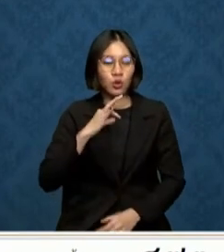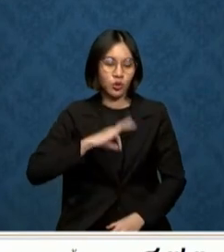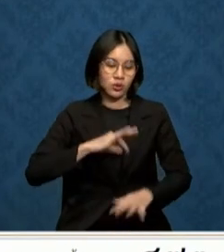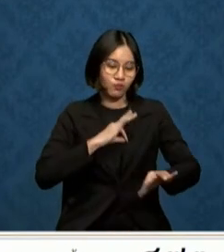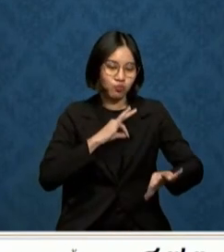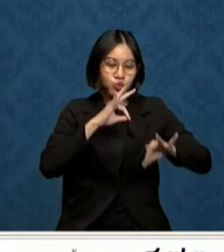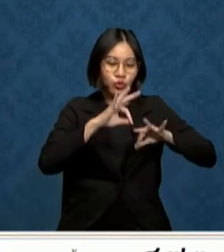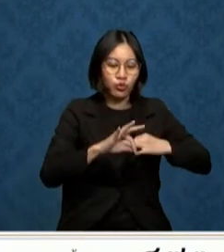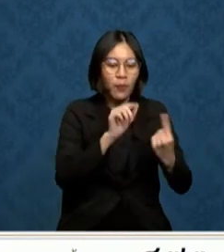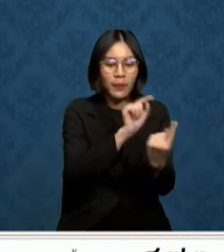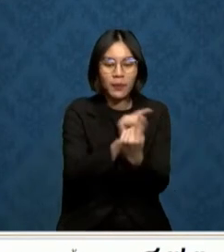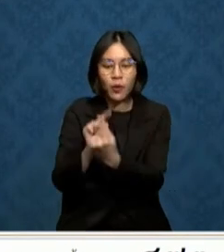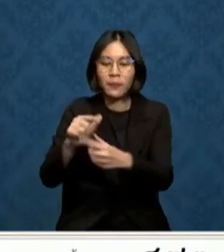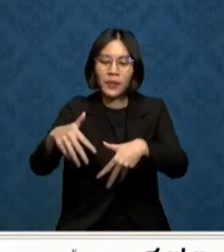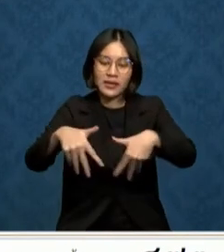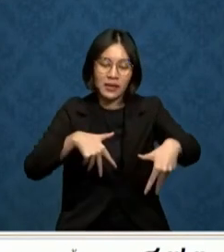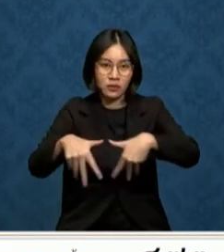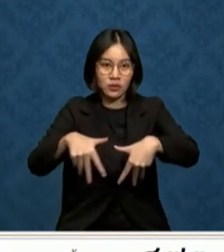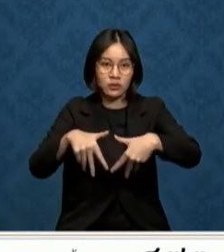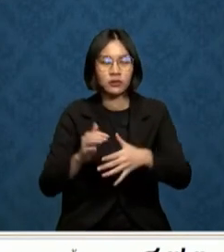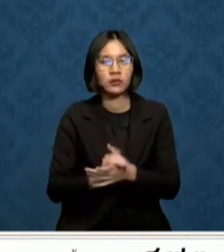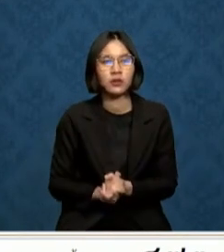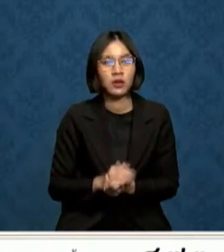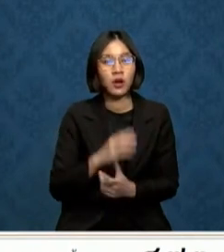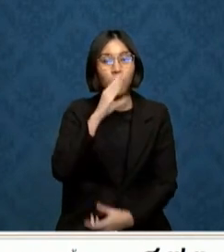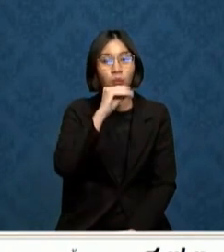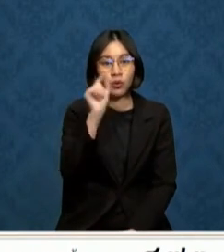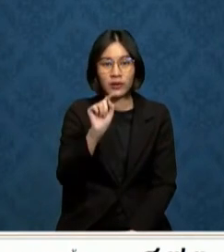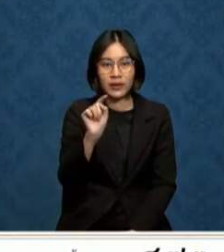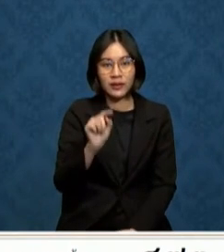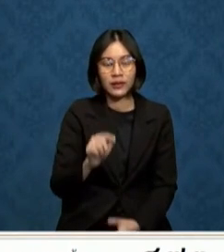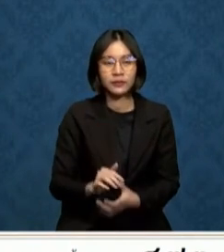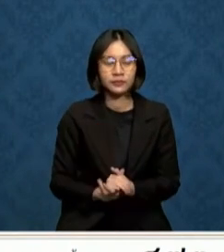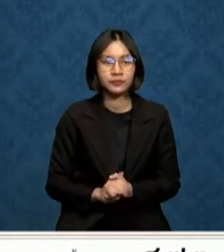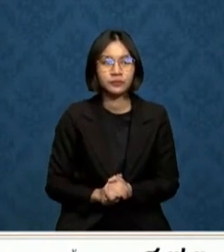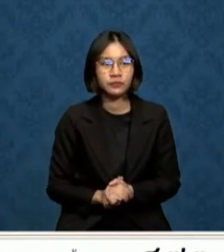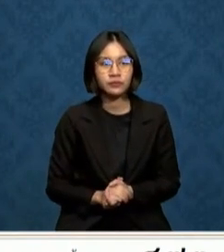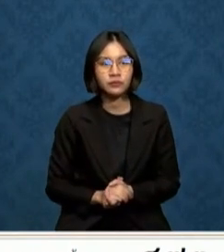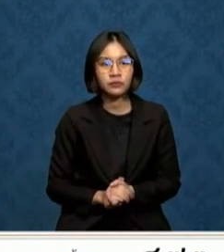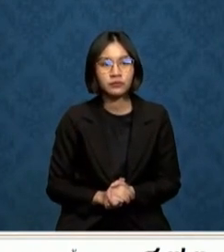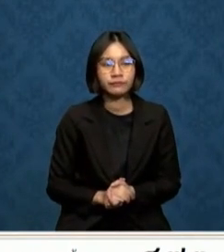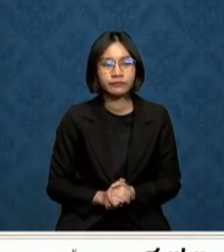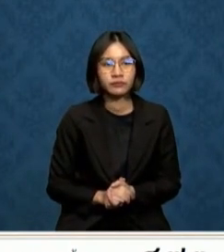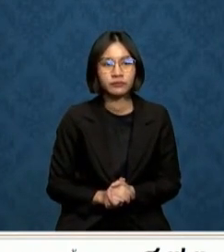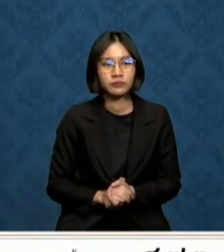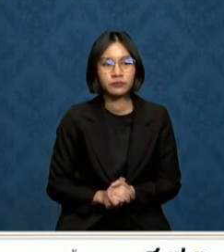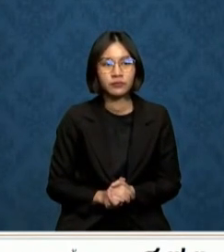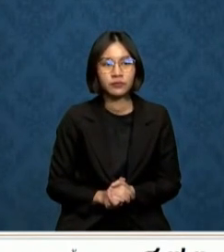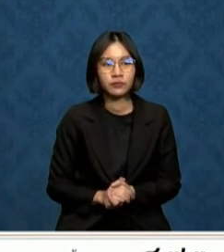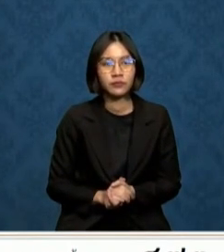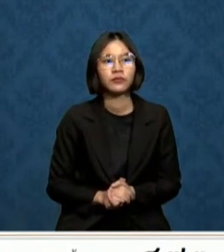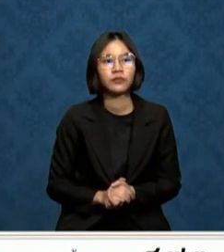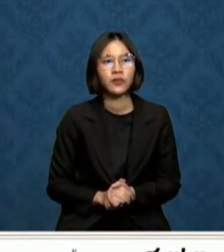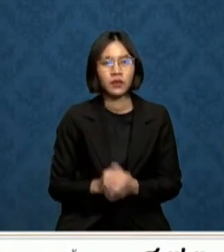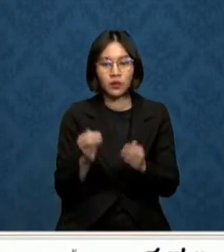เข้าไปหาประชาชนพูดได้เลยว่านะครับสถิติของการเกิดความรุนแร